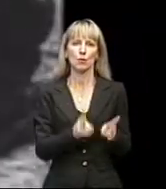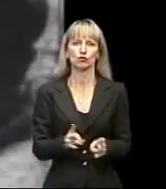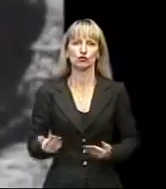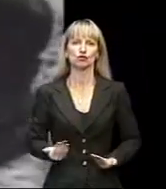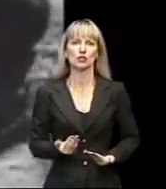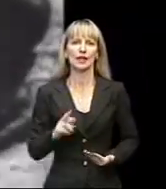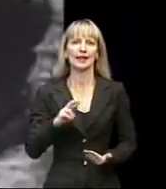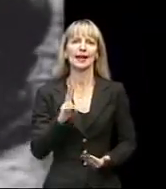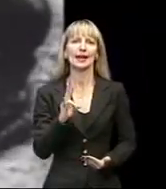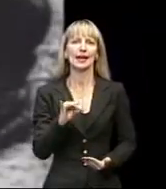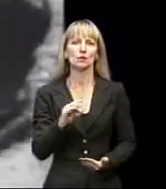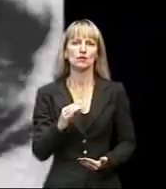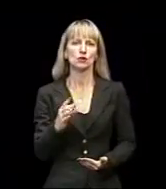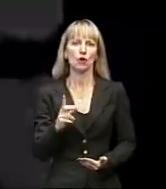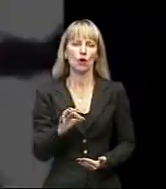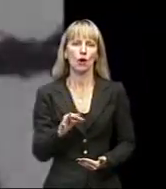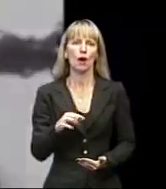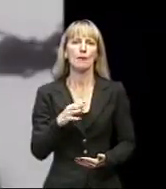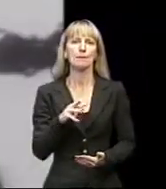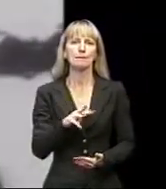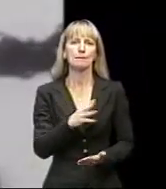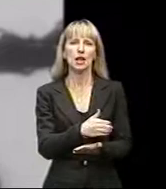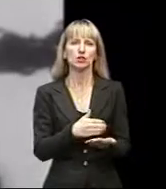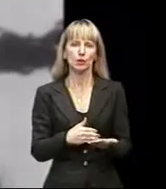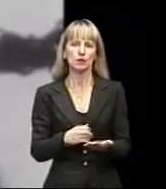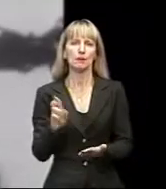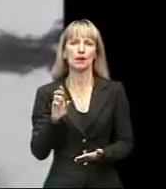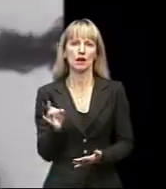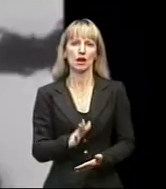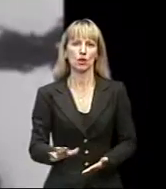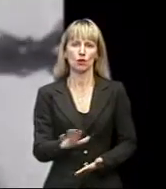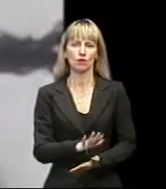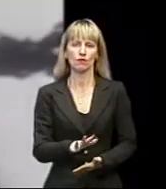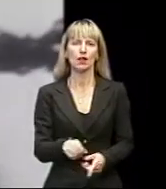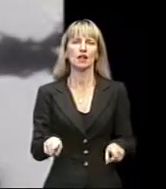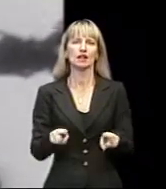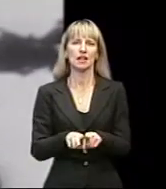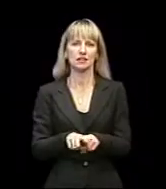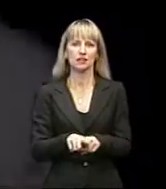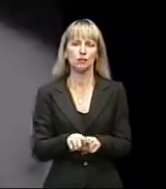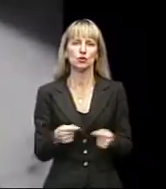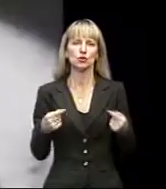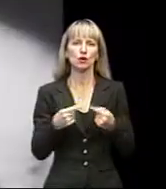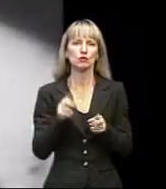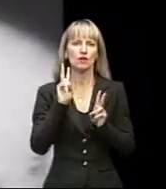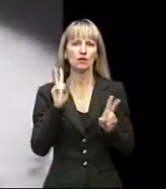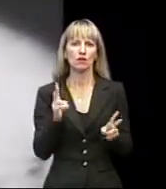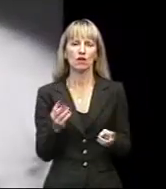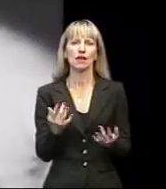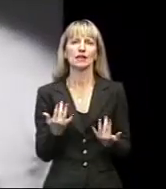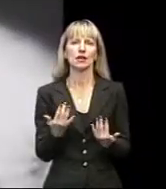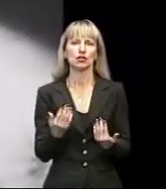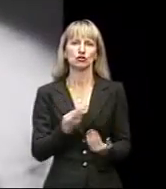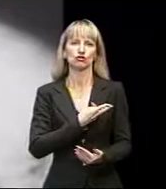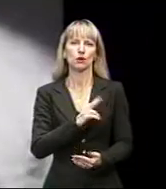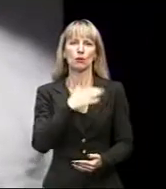жителі Якимівського, Мелітопольського, Васильівського та Бердянського районів. Так само остаточно невідомою є кількість жертв